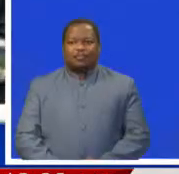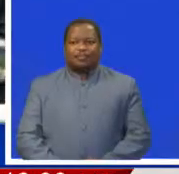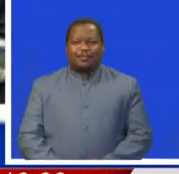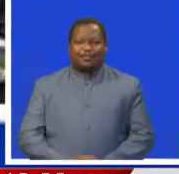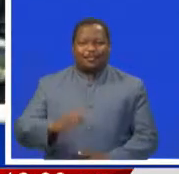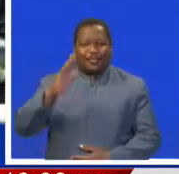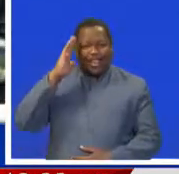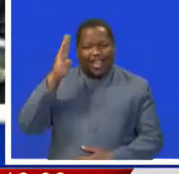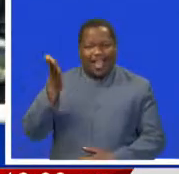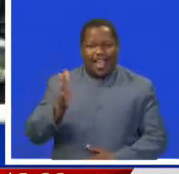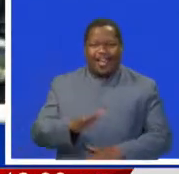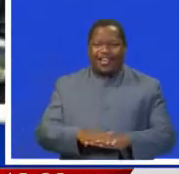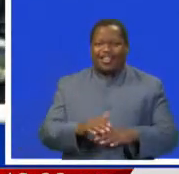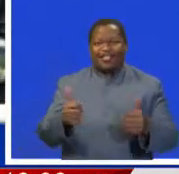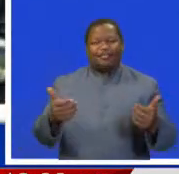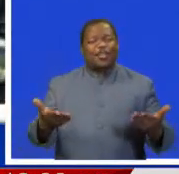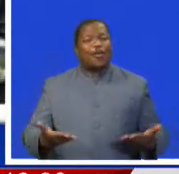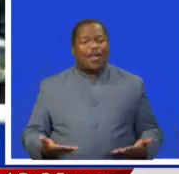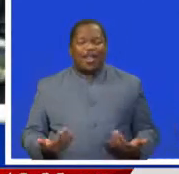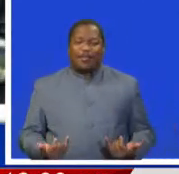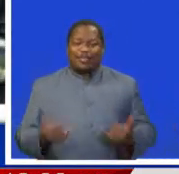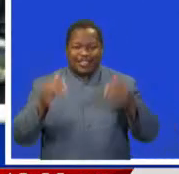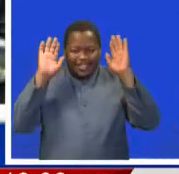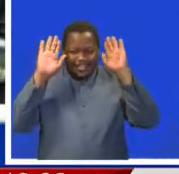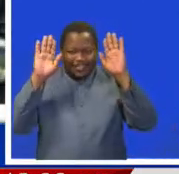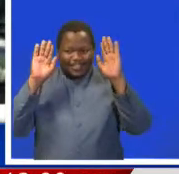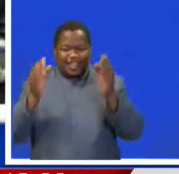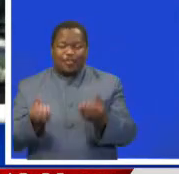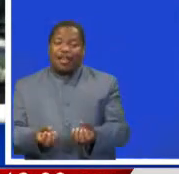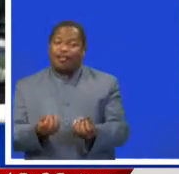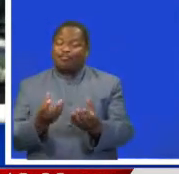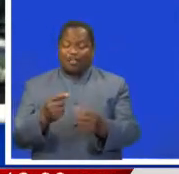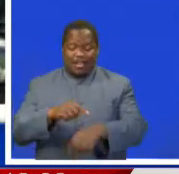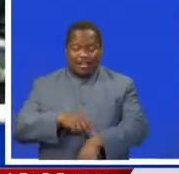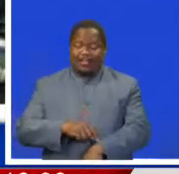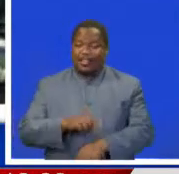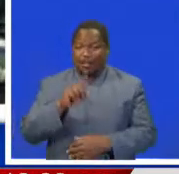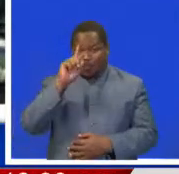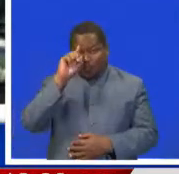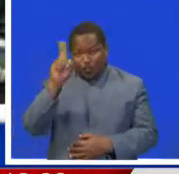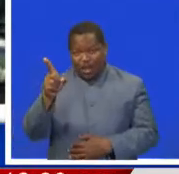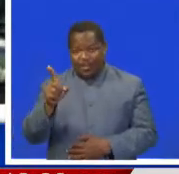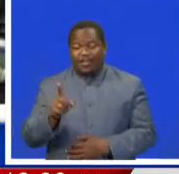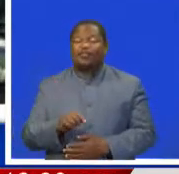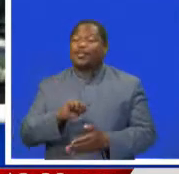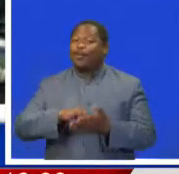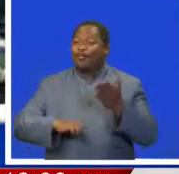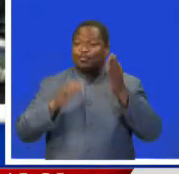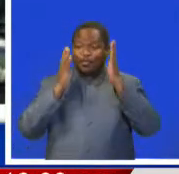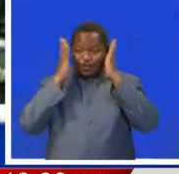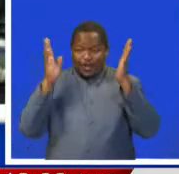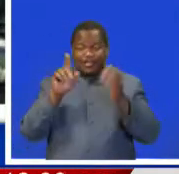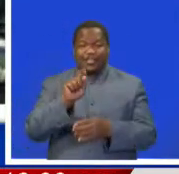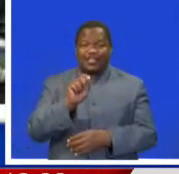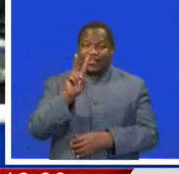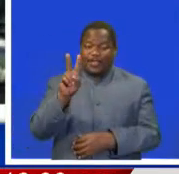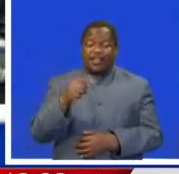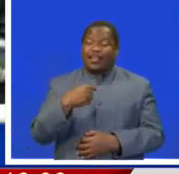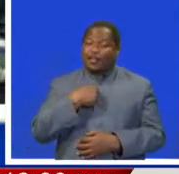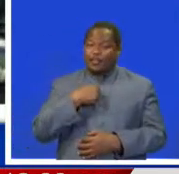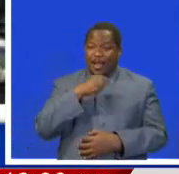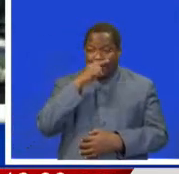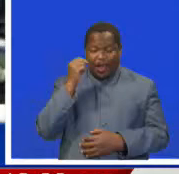malanga amahla sinivusele sinemukele tindzabeni tasemini lethola ngiyomsakazwe titfombe eswatini tv kunguye lesithathu libito